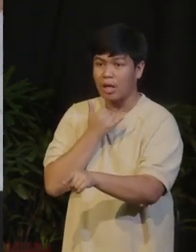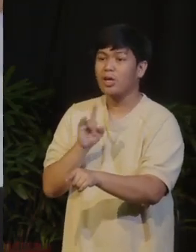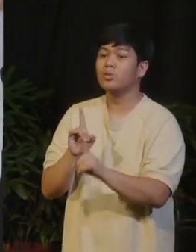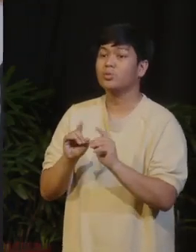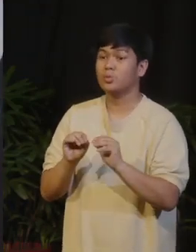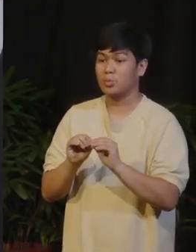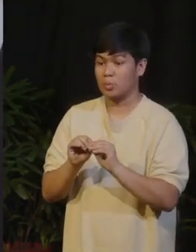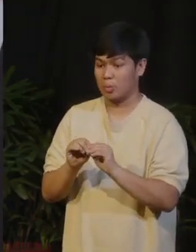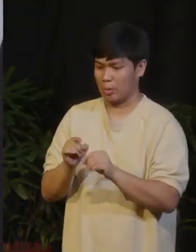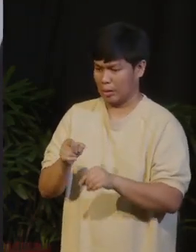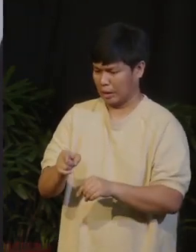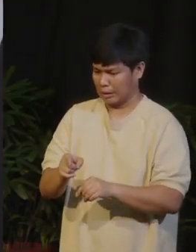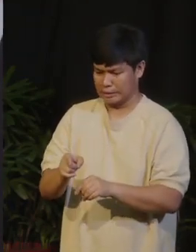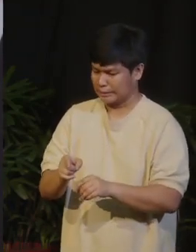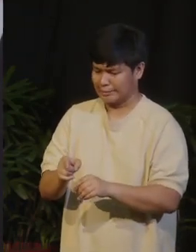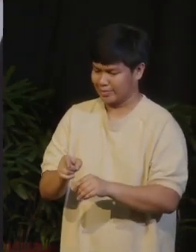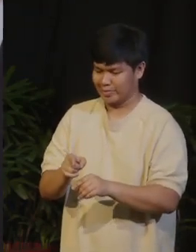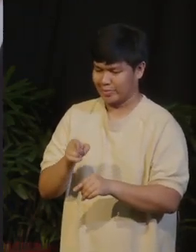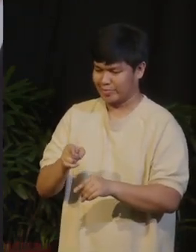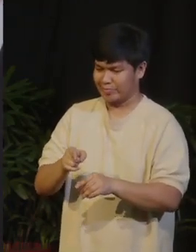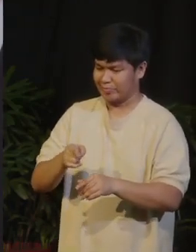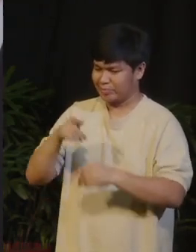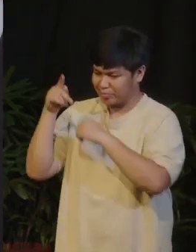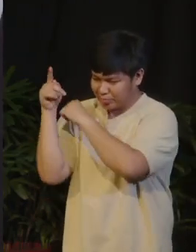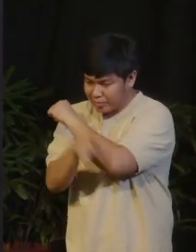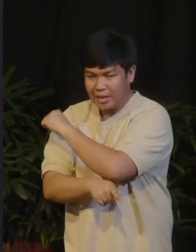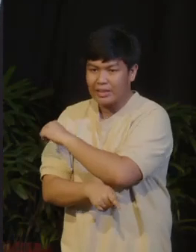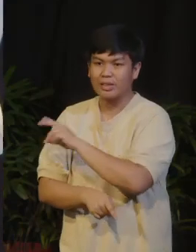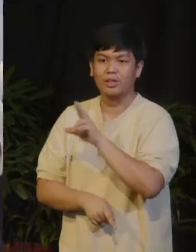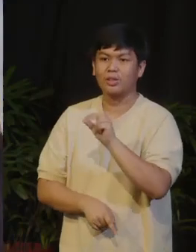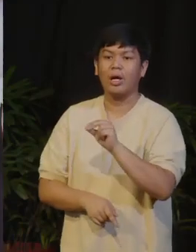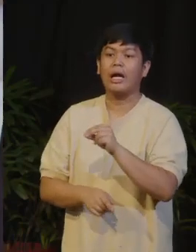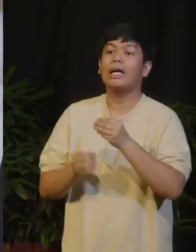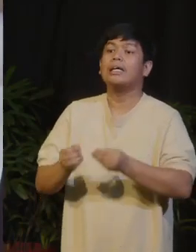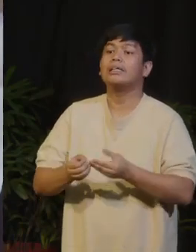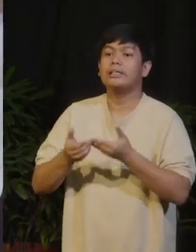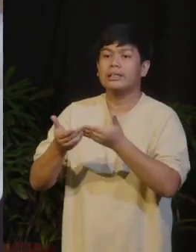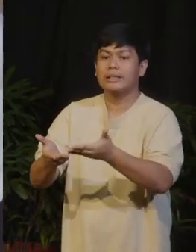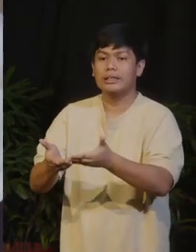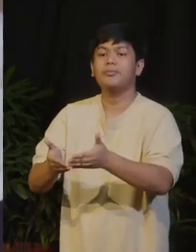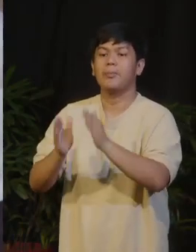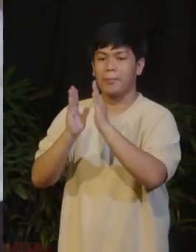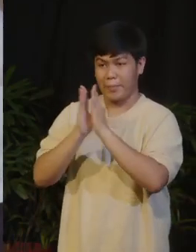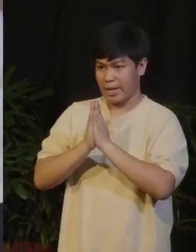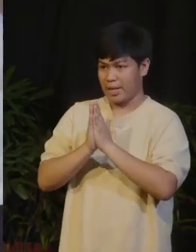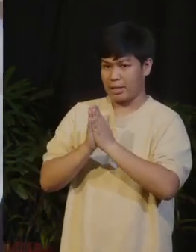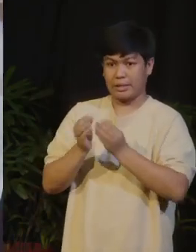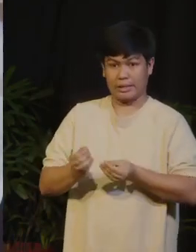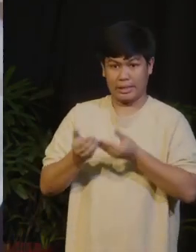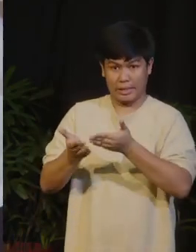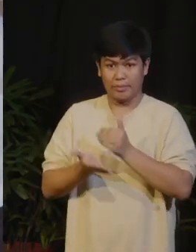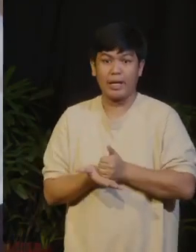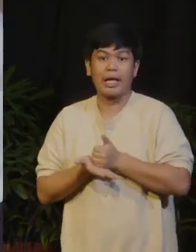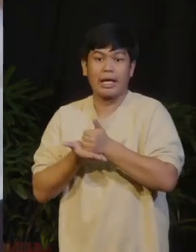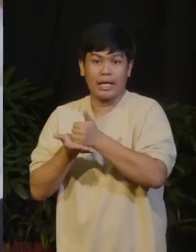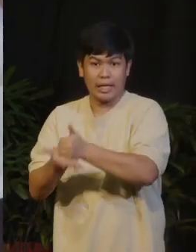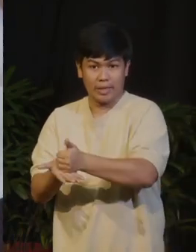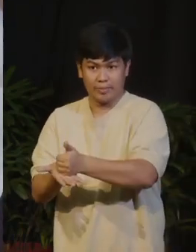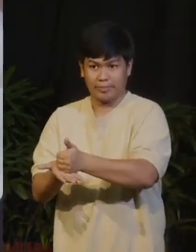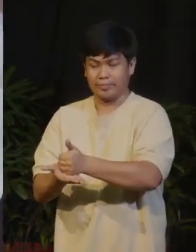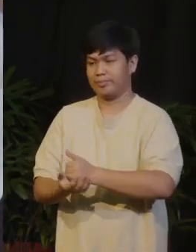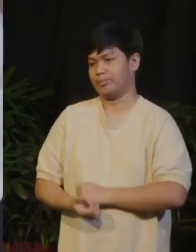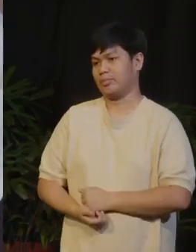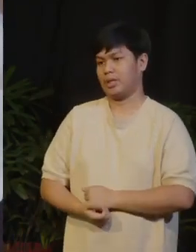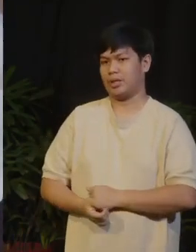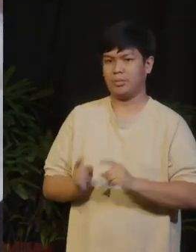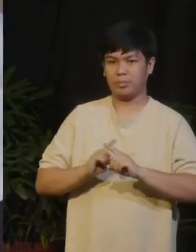kailangan bigyan ng pananalangin, no? Kailangan nating manghusga in those